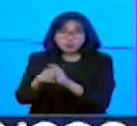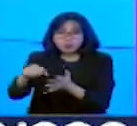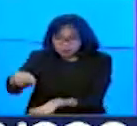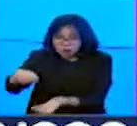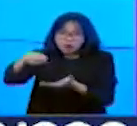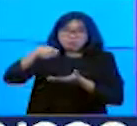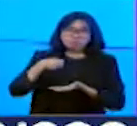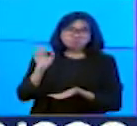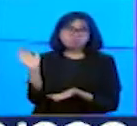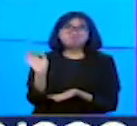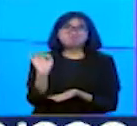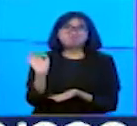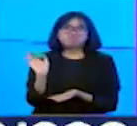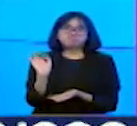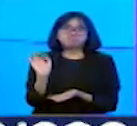rumahnya.